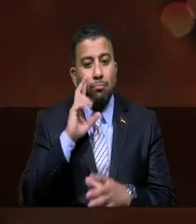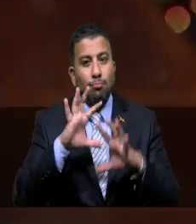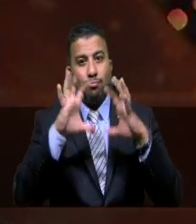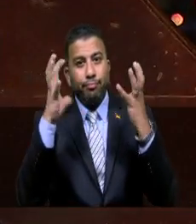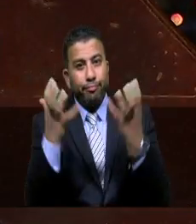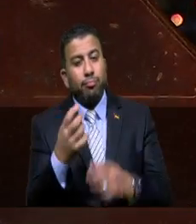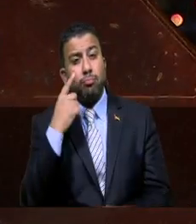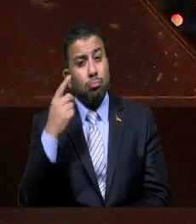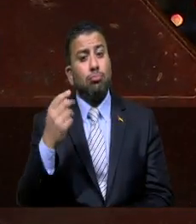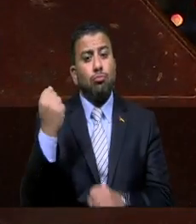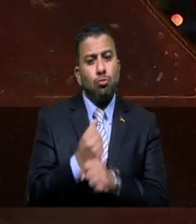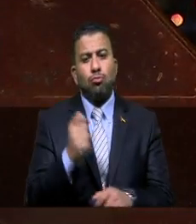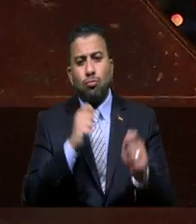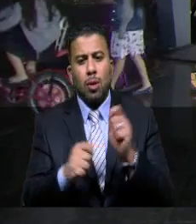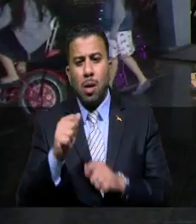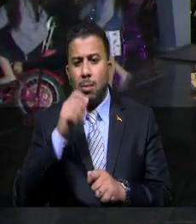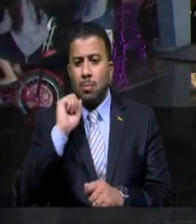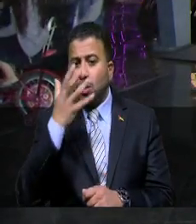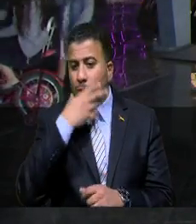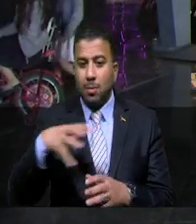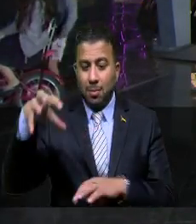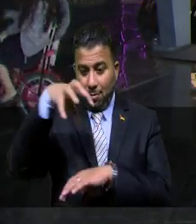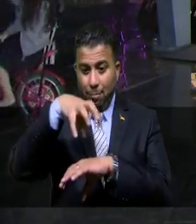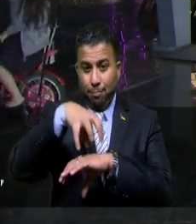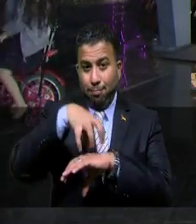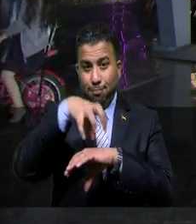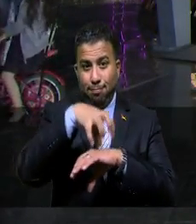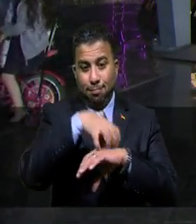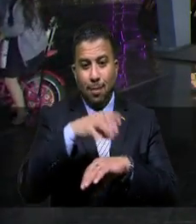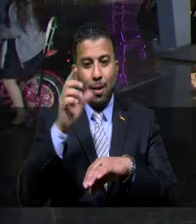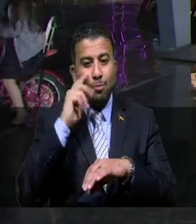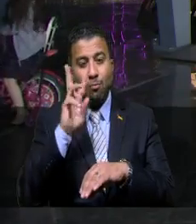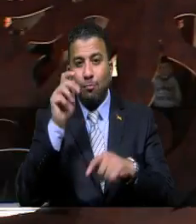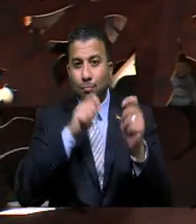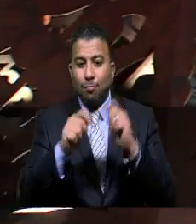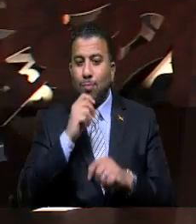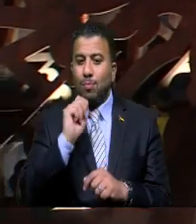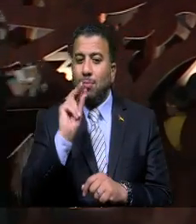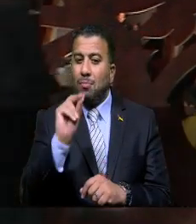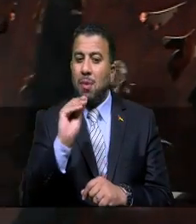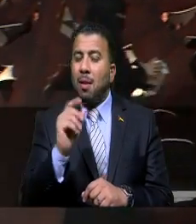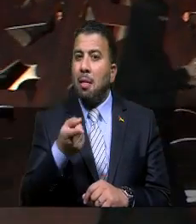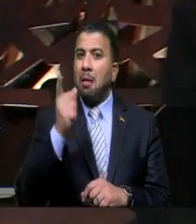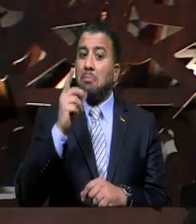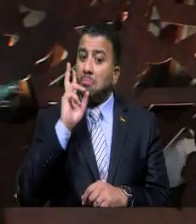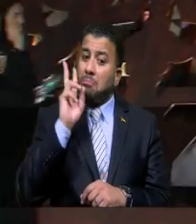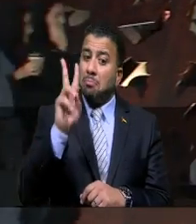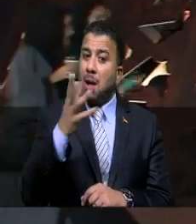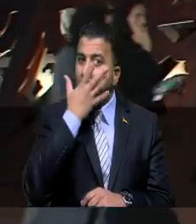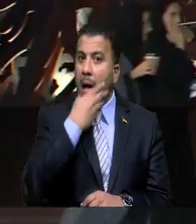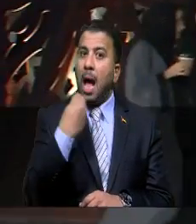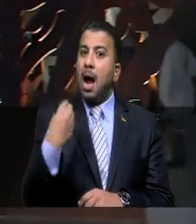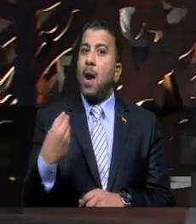اتخذ منه الفنانون القبة شكلا فنيا مفرغا وفق أنماط متفردة تعكس